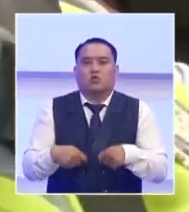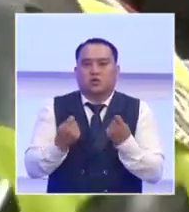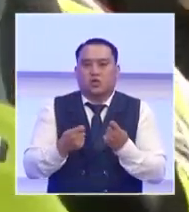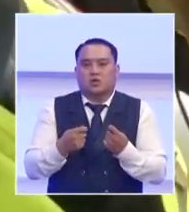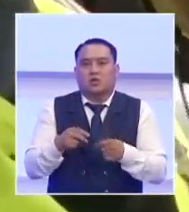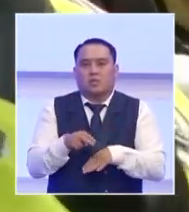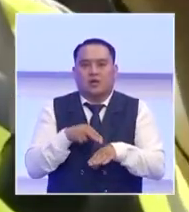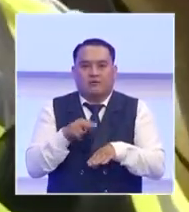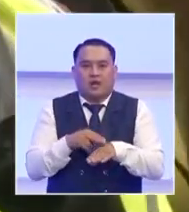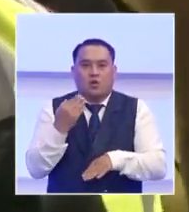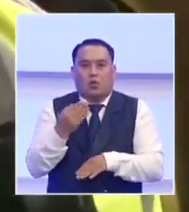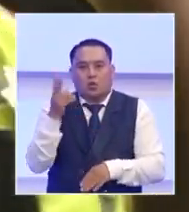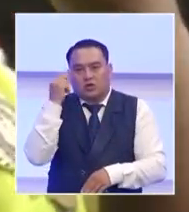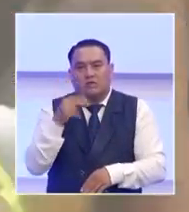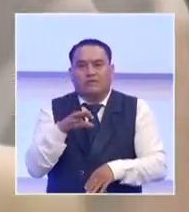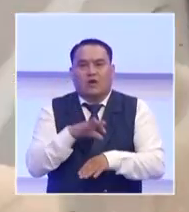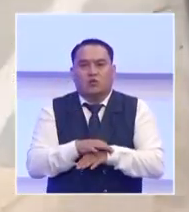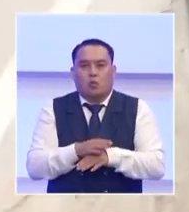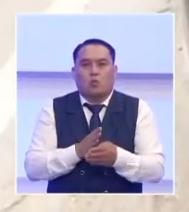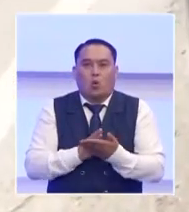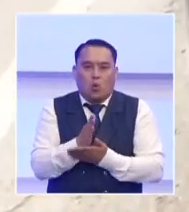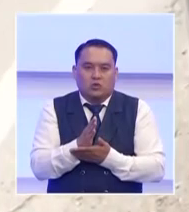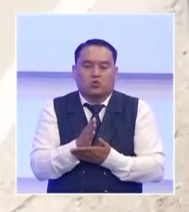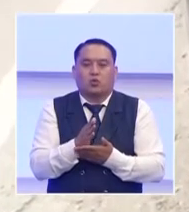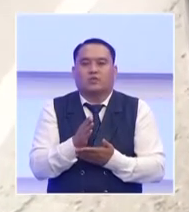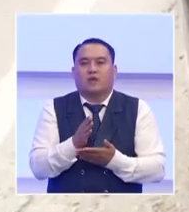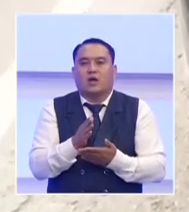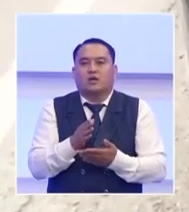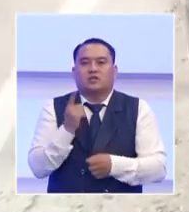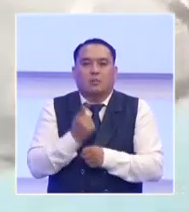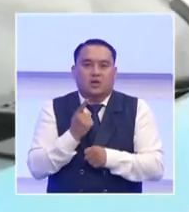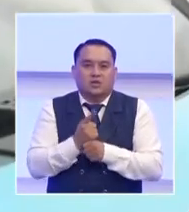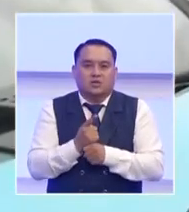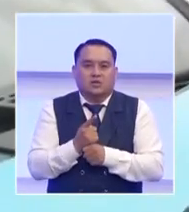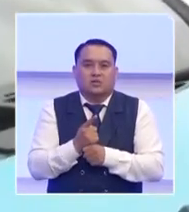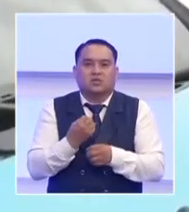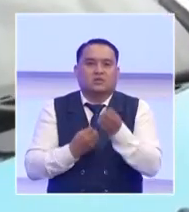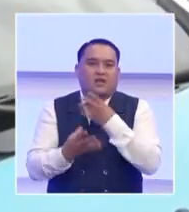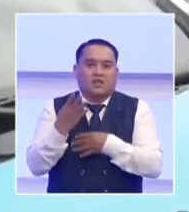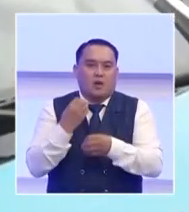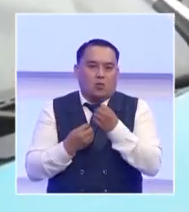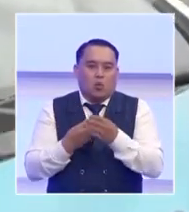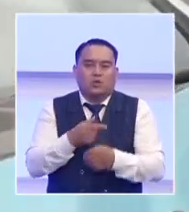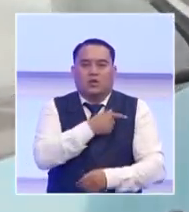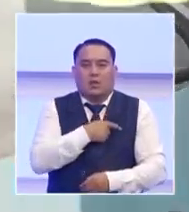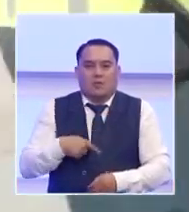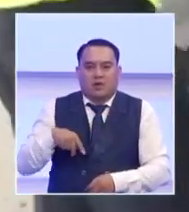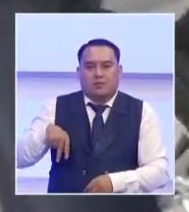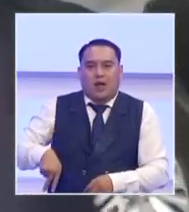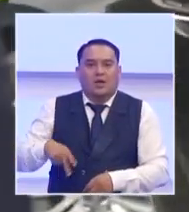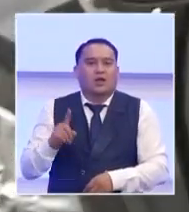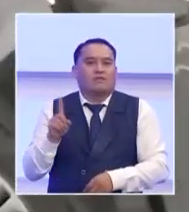нарушение пдд в их числе выезд на встречную полосу проезд на запрещающий сигнал светофора не пристегнуты ремнями безопасности